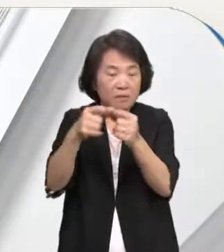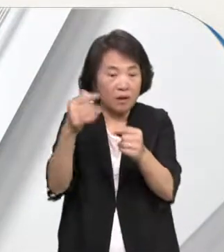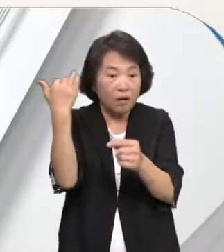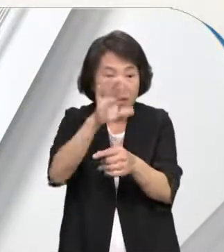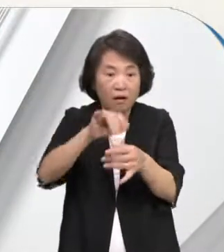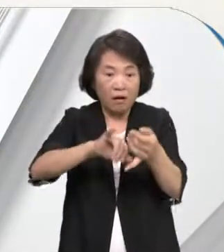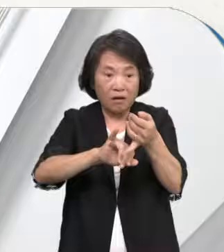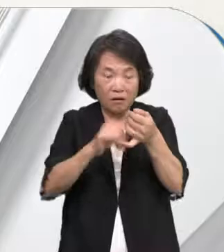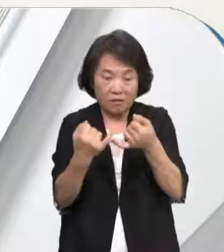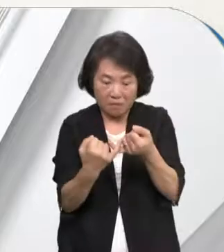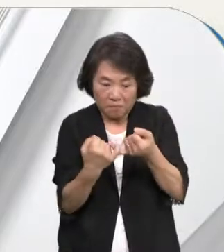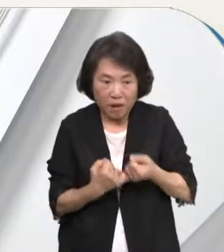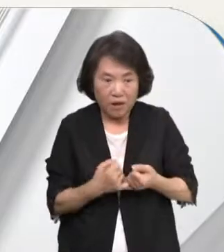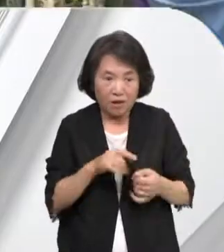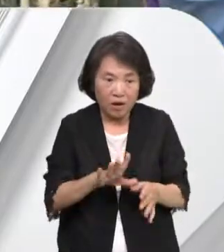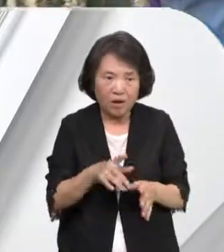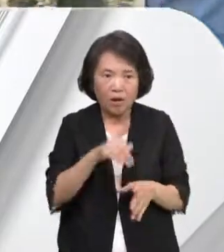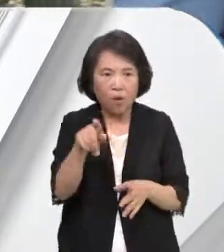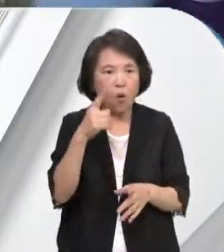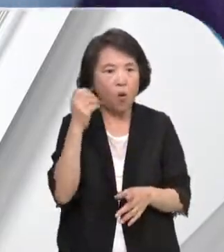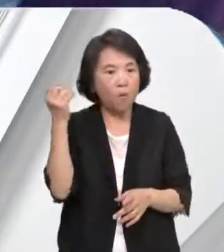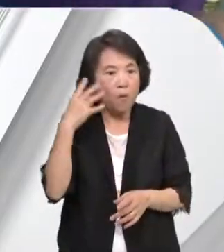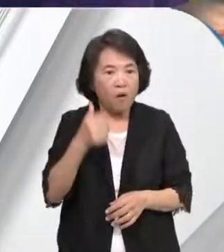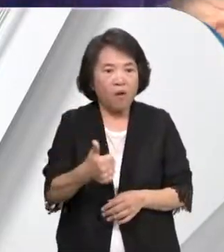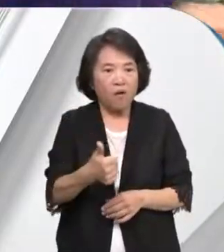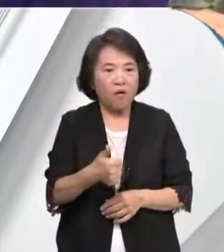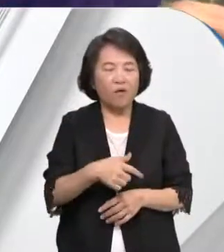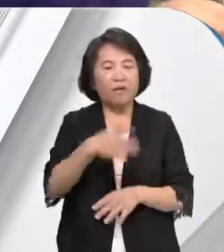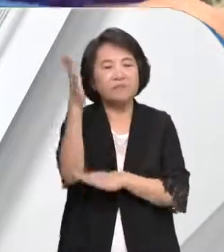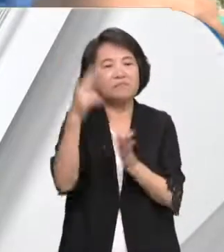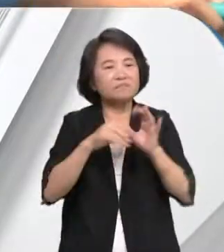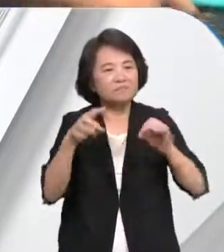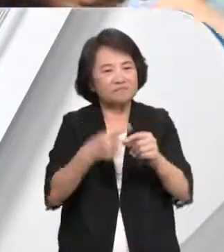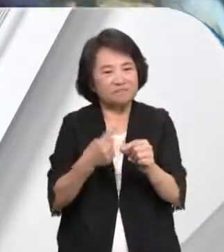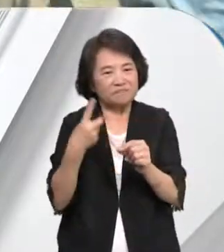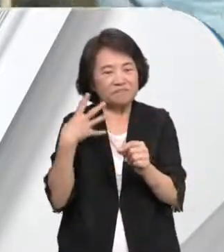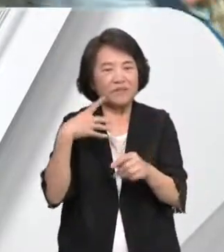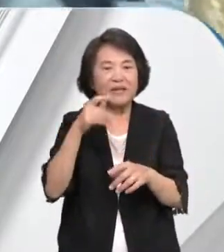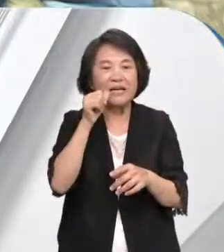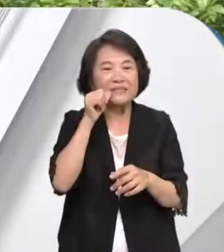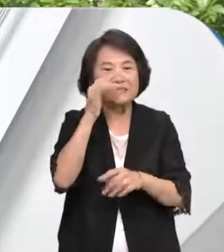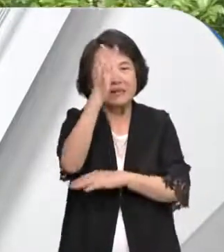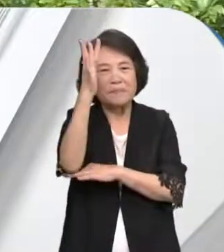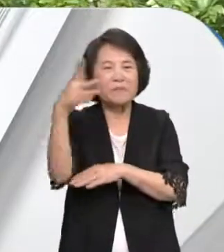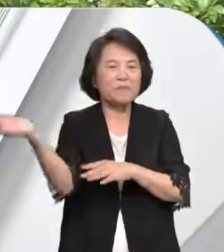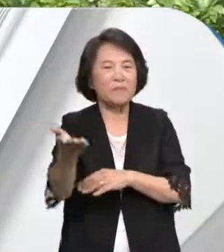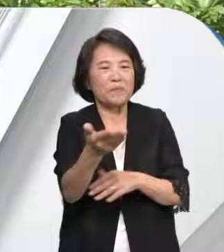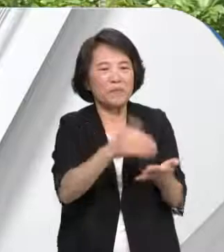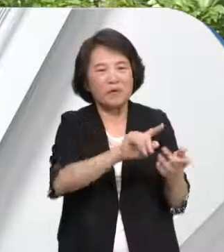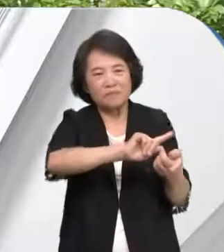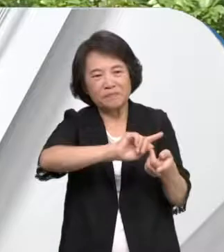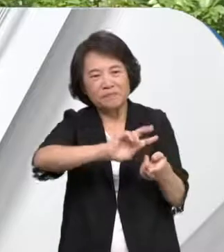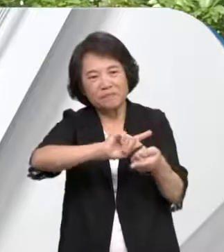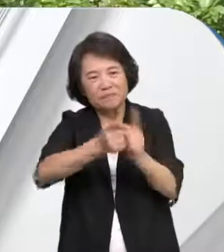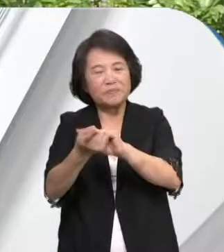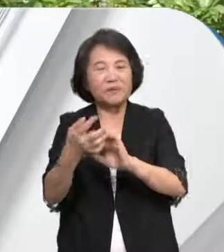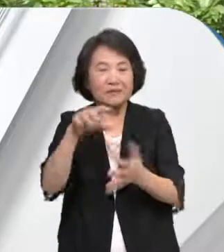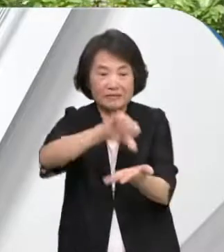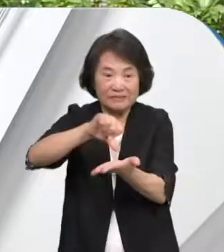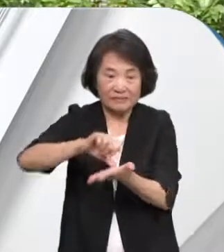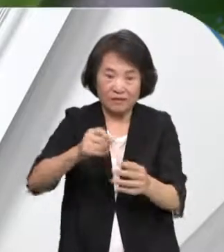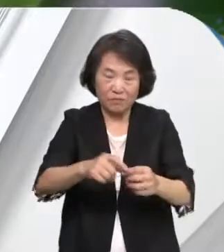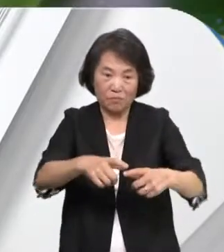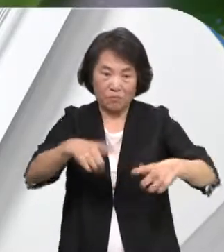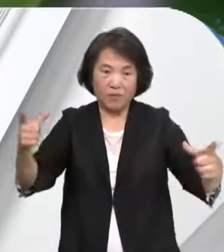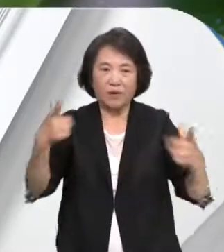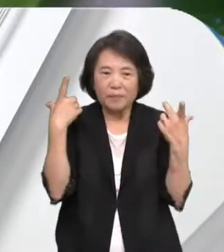湾卖，降低季节好处。农粮主攻，连按冬以来透过槟榔叶转作，黑豆下同农民对产季嘅切作面